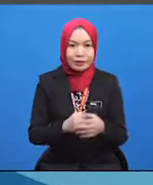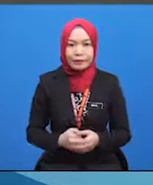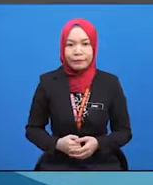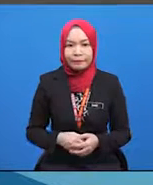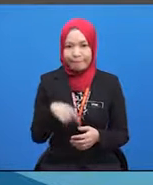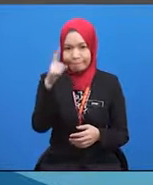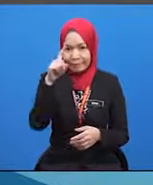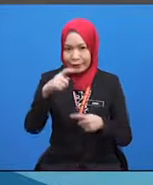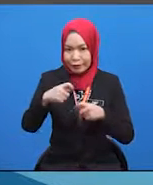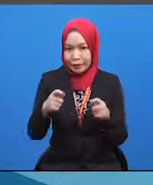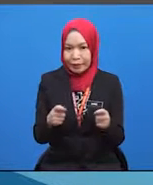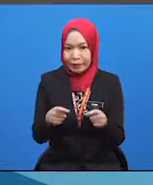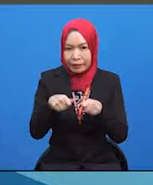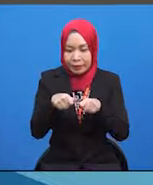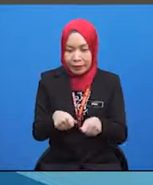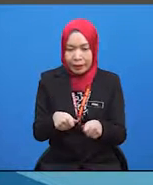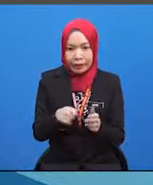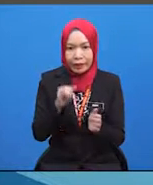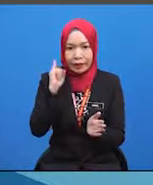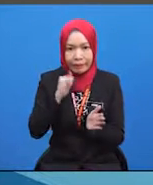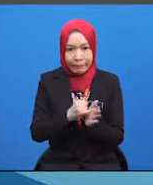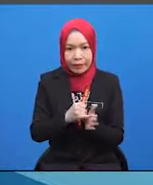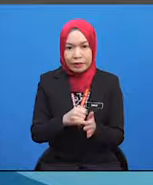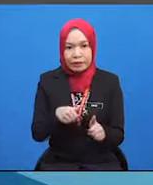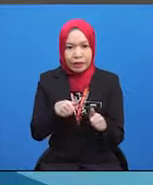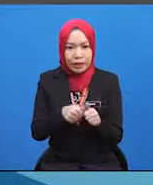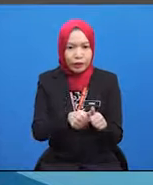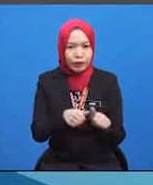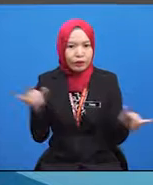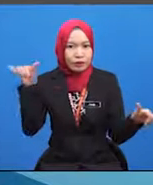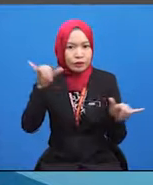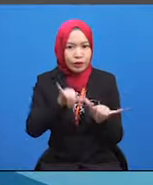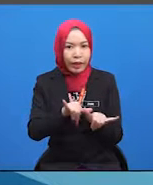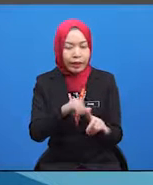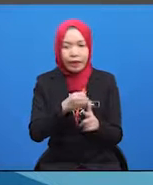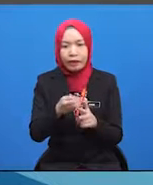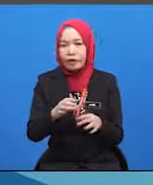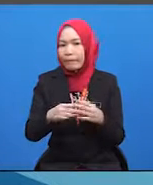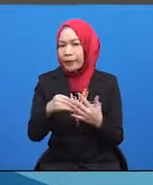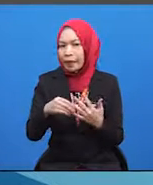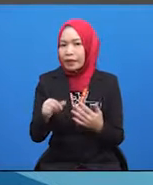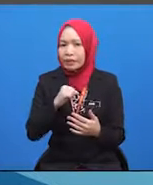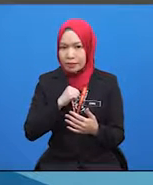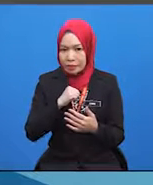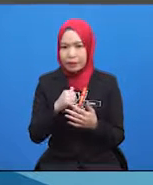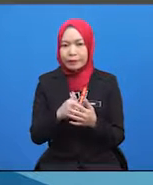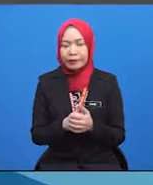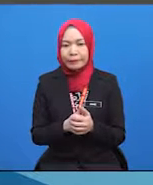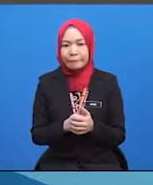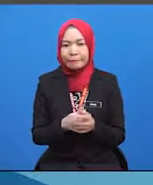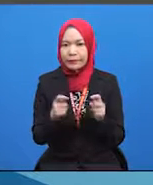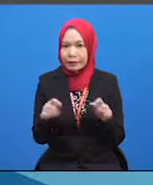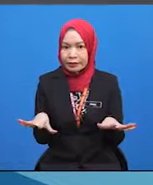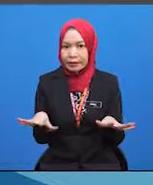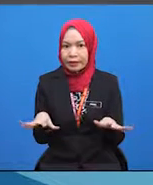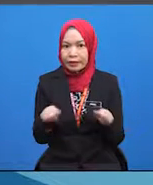poin mula mengikut kesesuaian atau pilihan masing-masing. Setelah